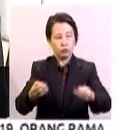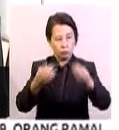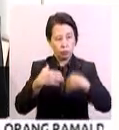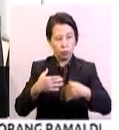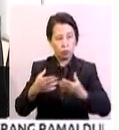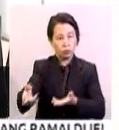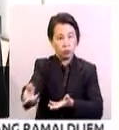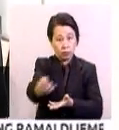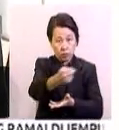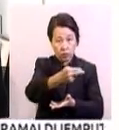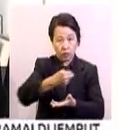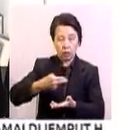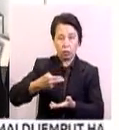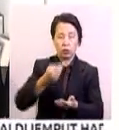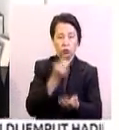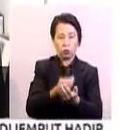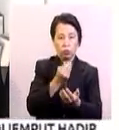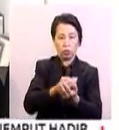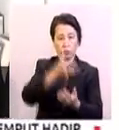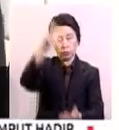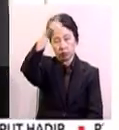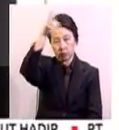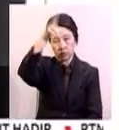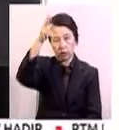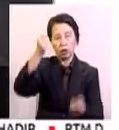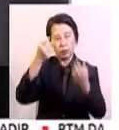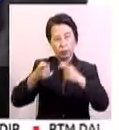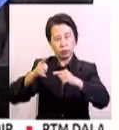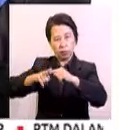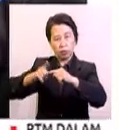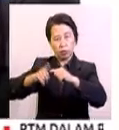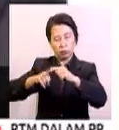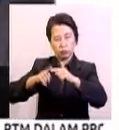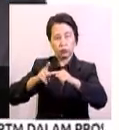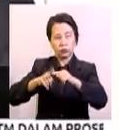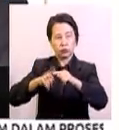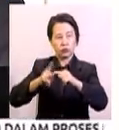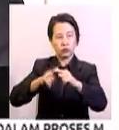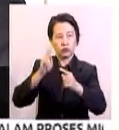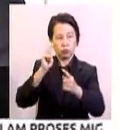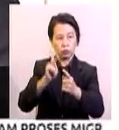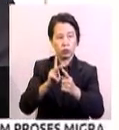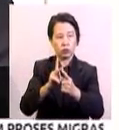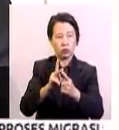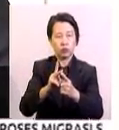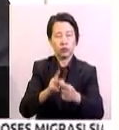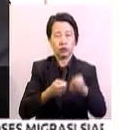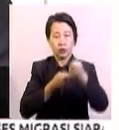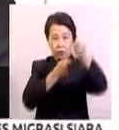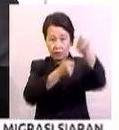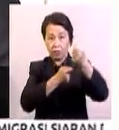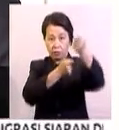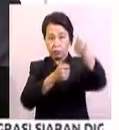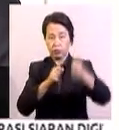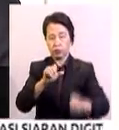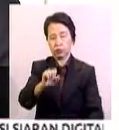hasil kira hasil kewangan kerajaan, banyak bergantung juga kan kepada sawit